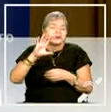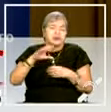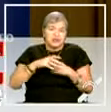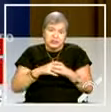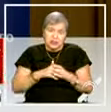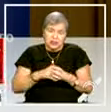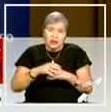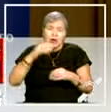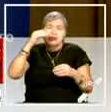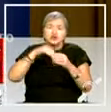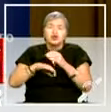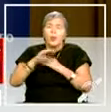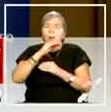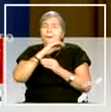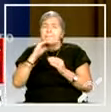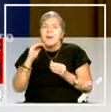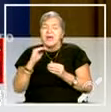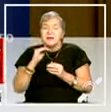sub media